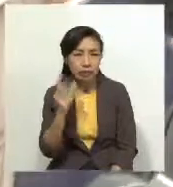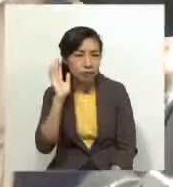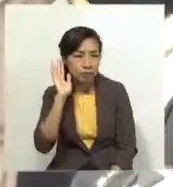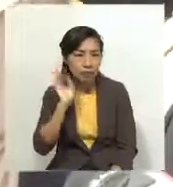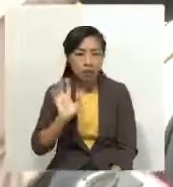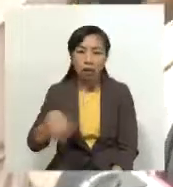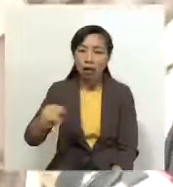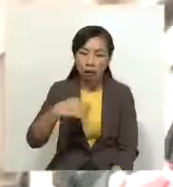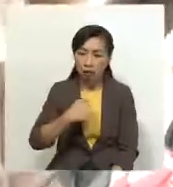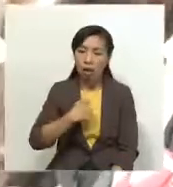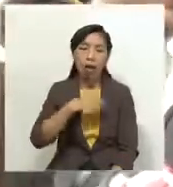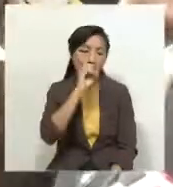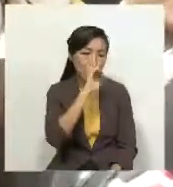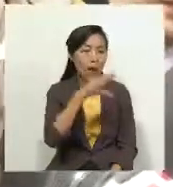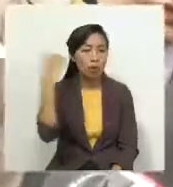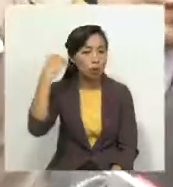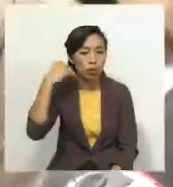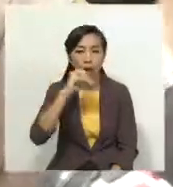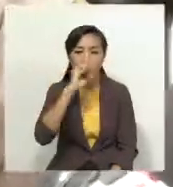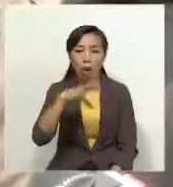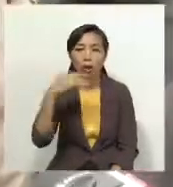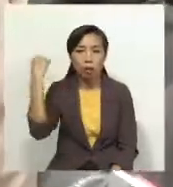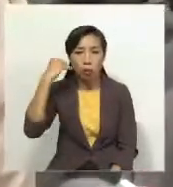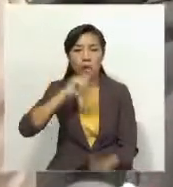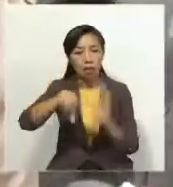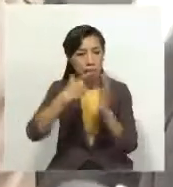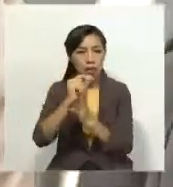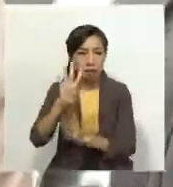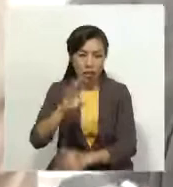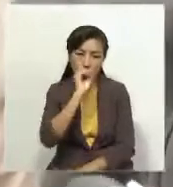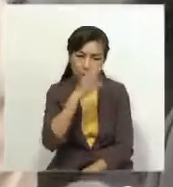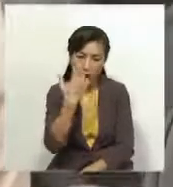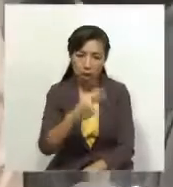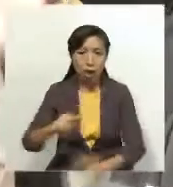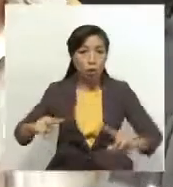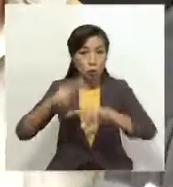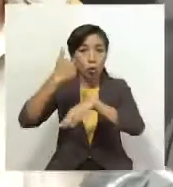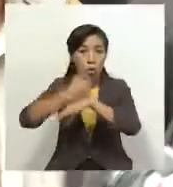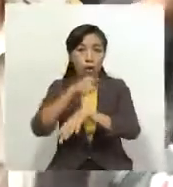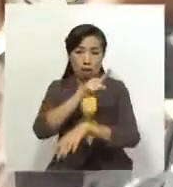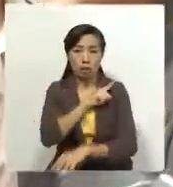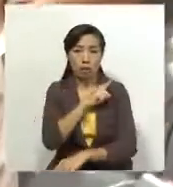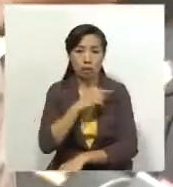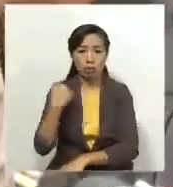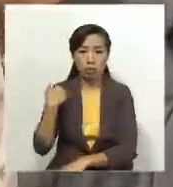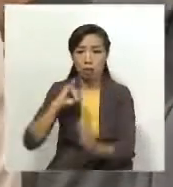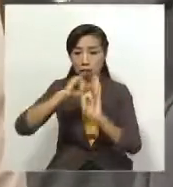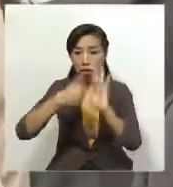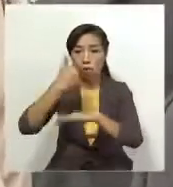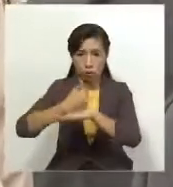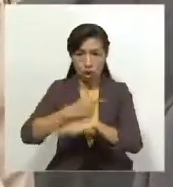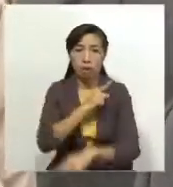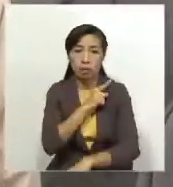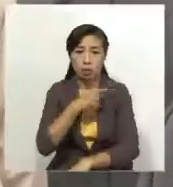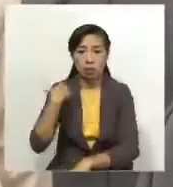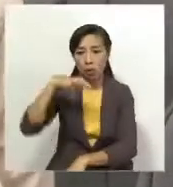กำชับมาตลอดกำชับมาทุกวันทุกคืน24ชั่วโมงมีรัฐมนตรีเขาดูแลมีผู้ว่าเขาดูแลมีหน่วยงาน